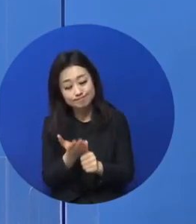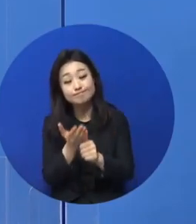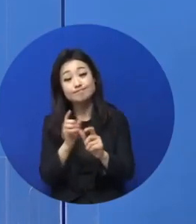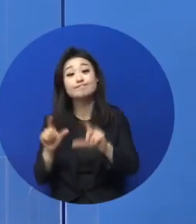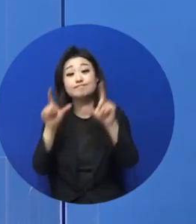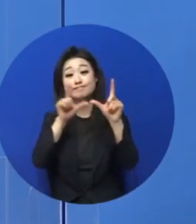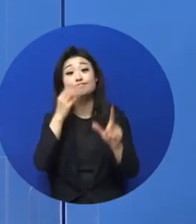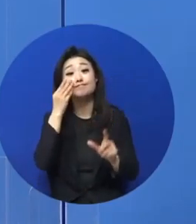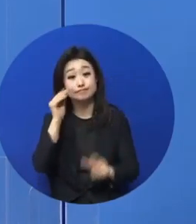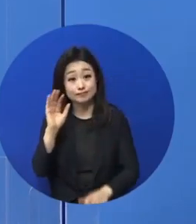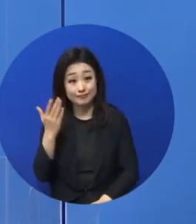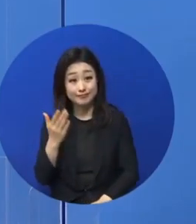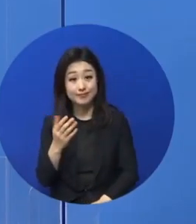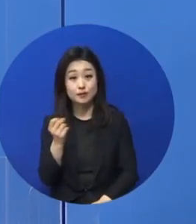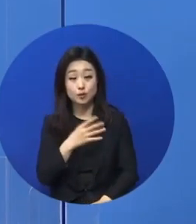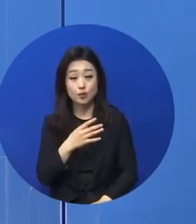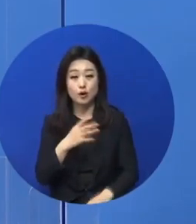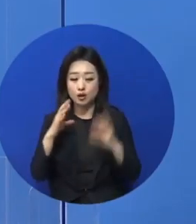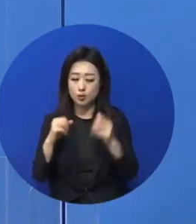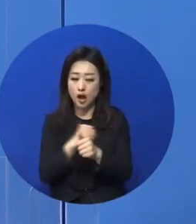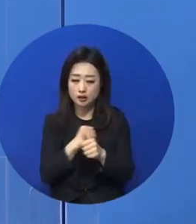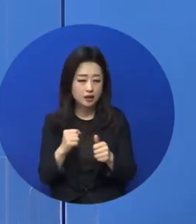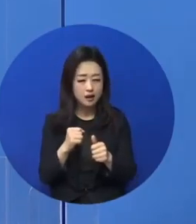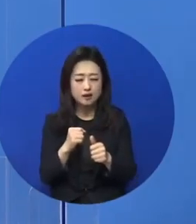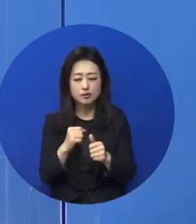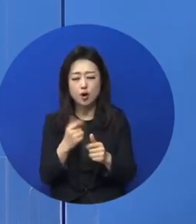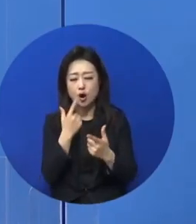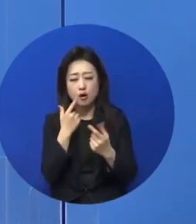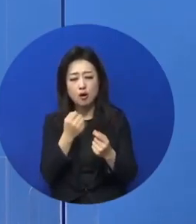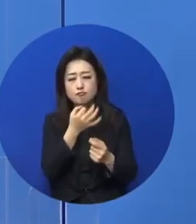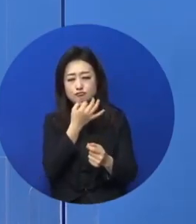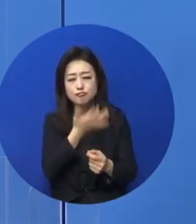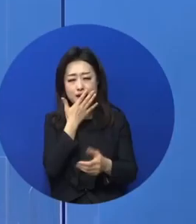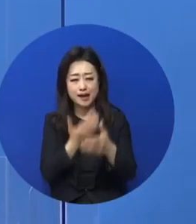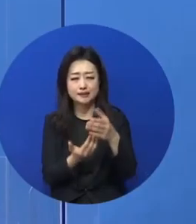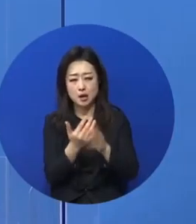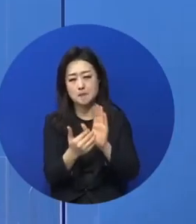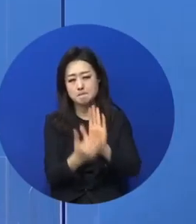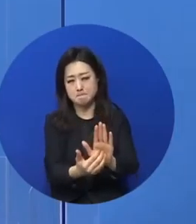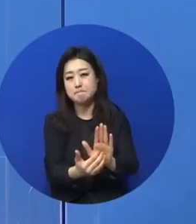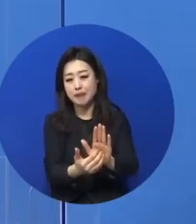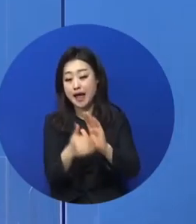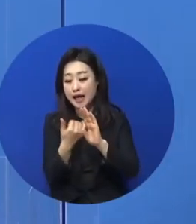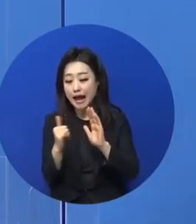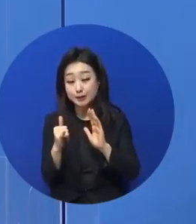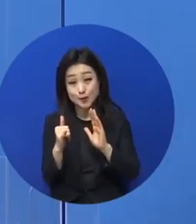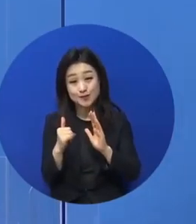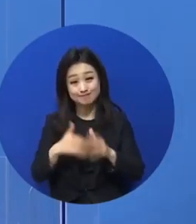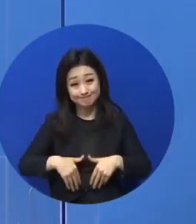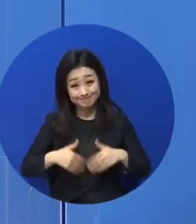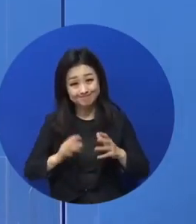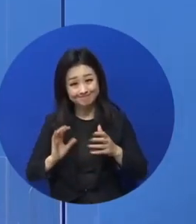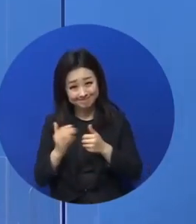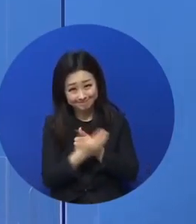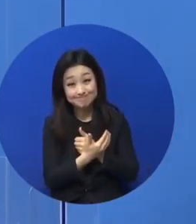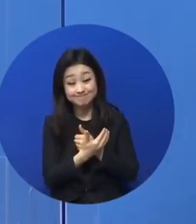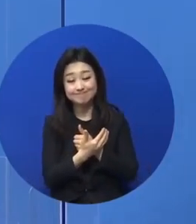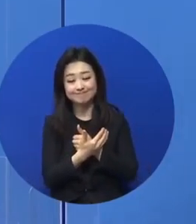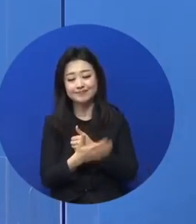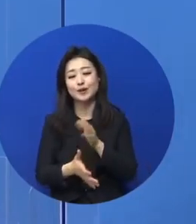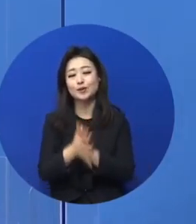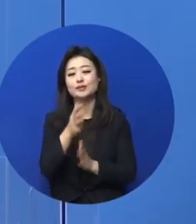나아가서 저는 그 불행한 사고도 안 날 수 있는 따뜻하고 가족 친화적인 그런 도시로 만들 수 있다고